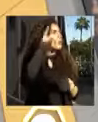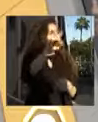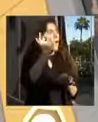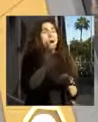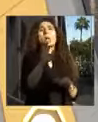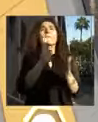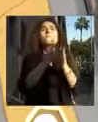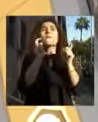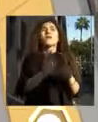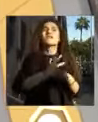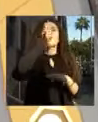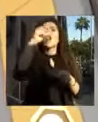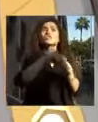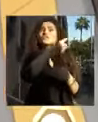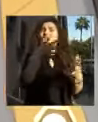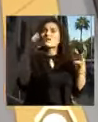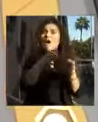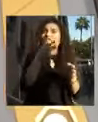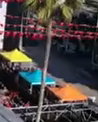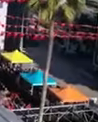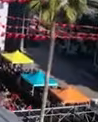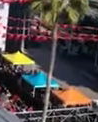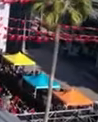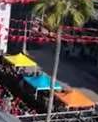Mersin'in geleceğini karartmasa çok daha iyi olacak.